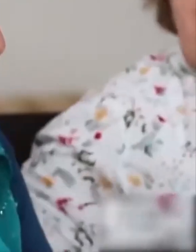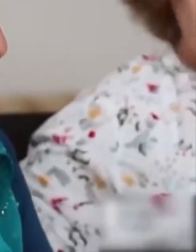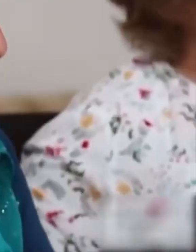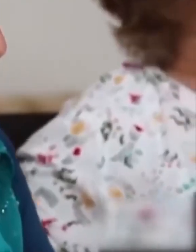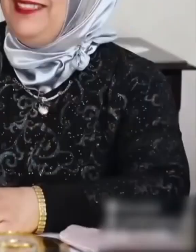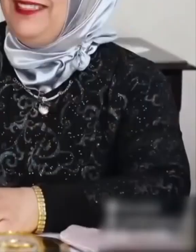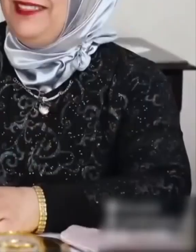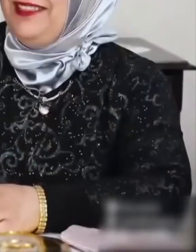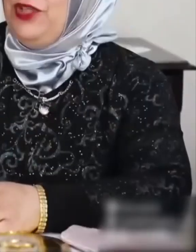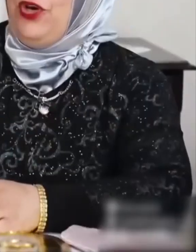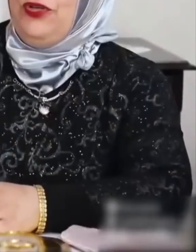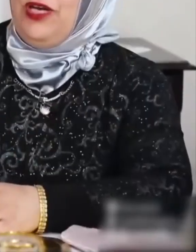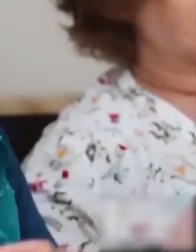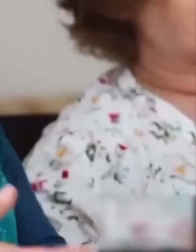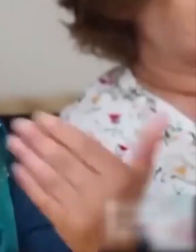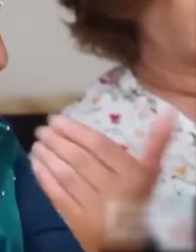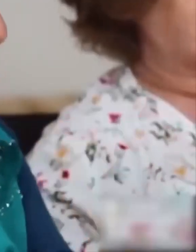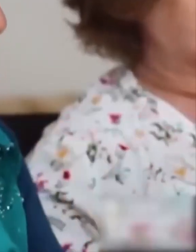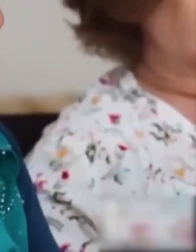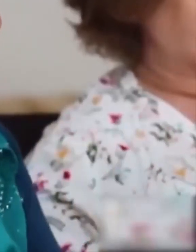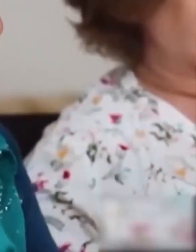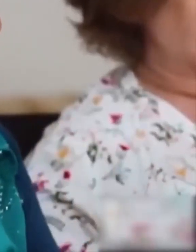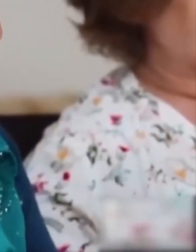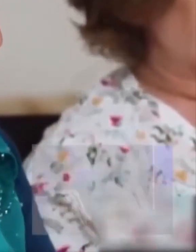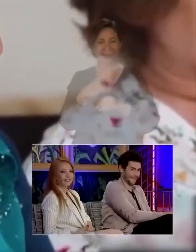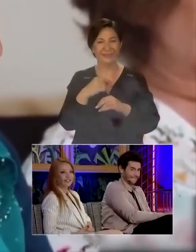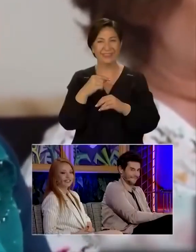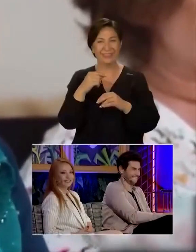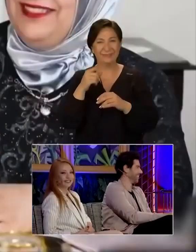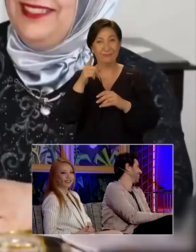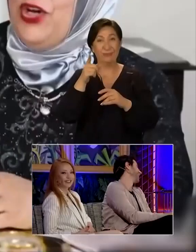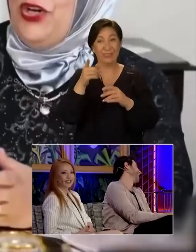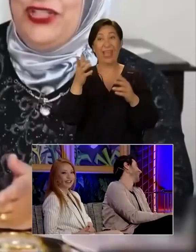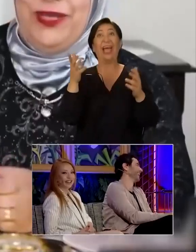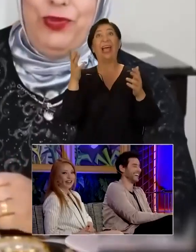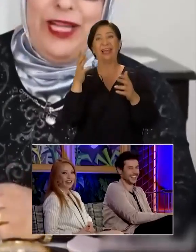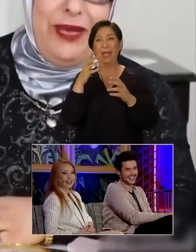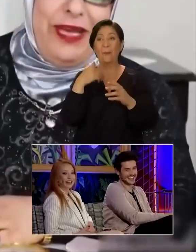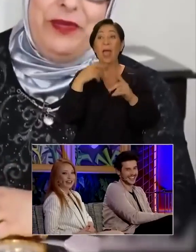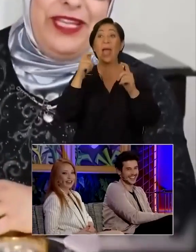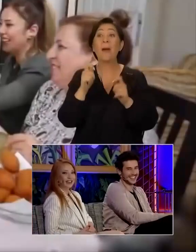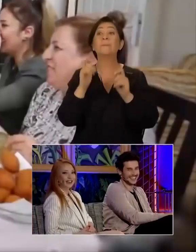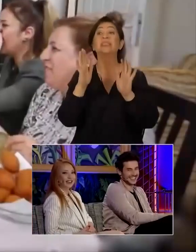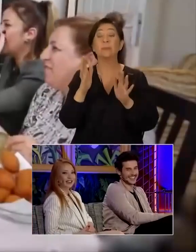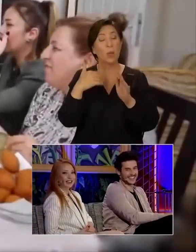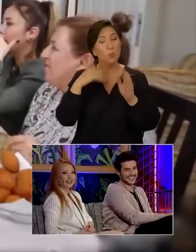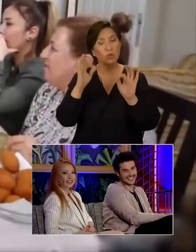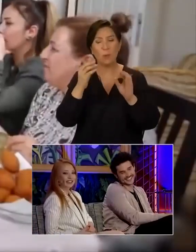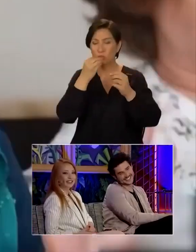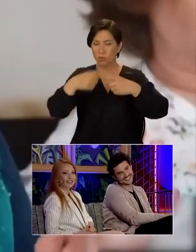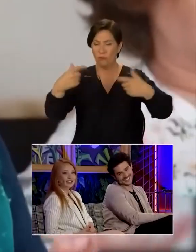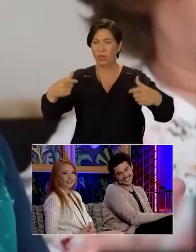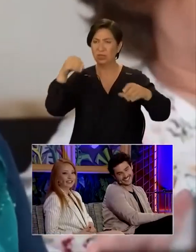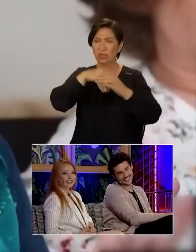Sen evinde normal yemek yerken mum mu yakıyorsun? Yok, evet. Hayır, istiyorsan bence onların videolarını da sana gönderteyim. Ben mumsuz yemek yemem ki. Yemek yapmazsan